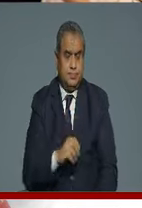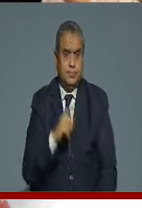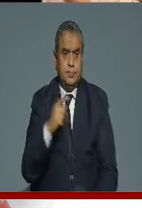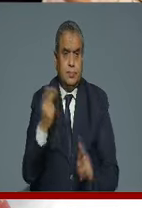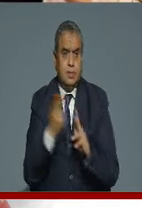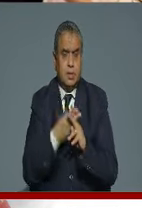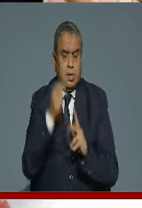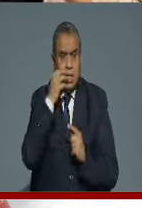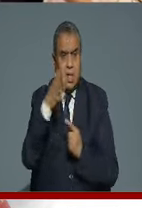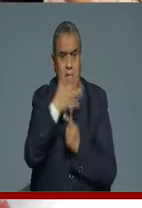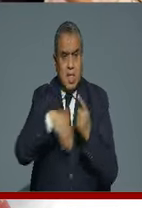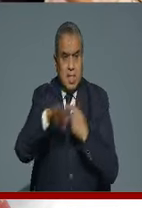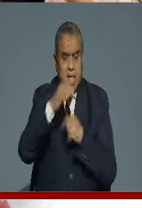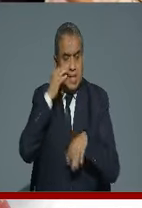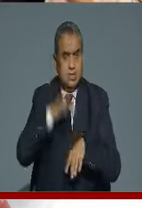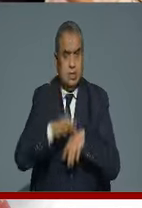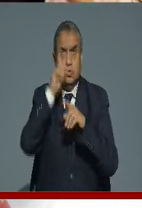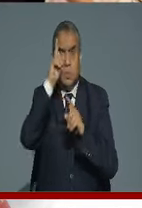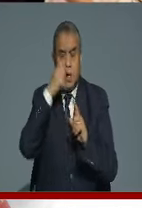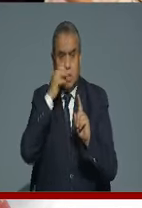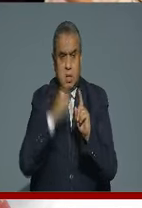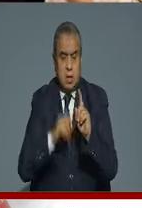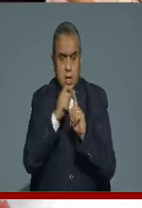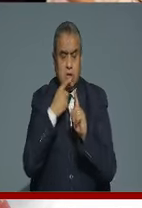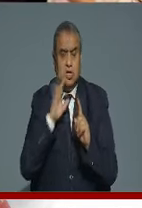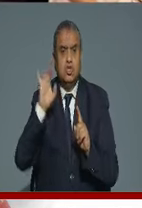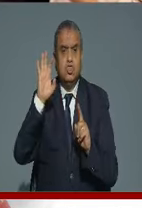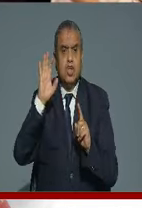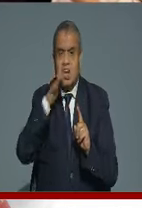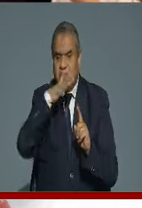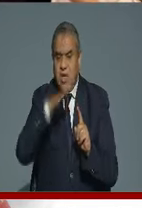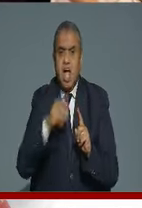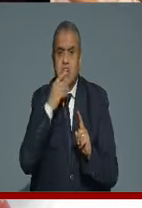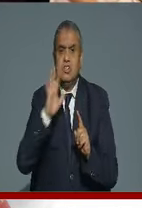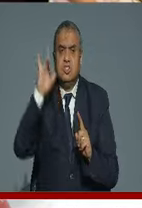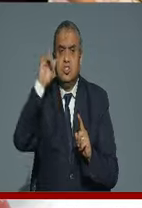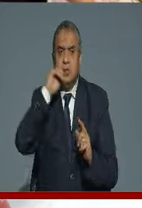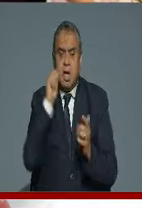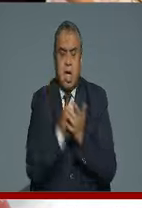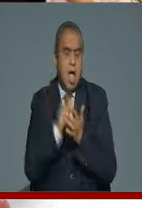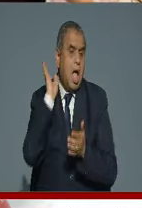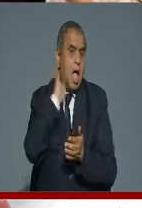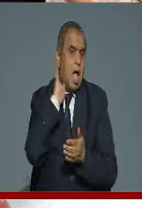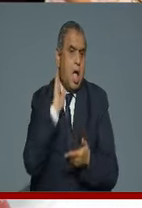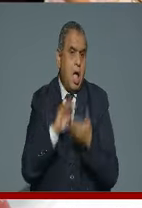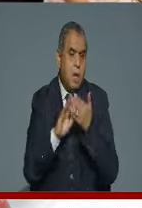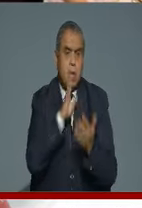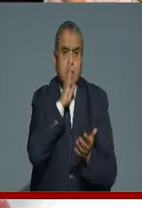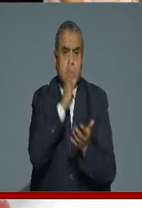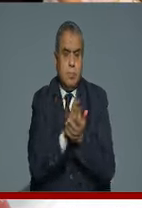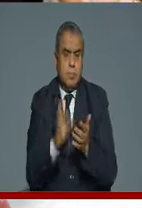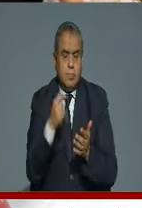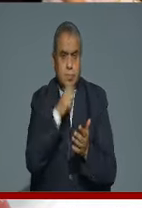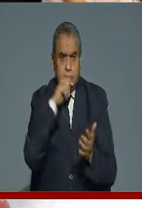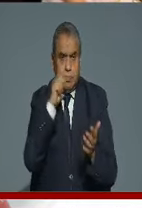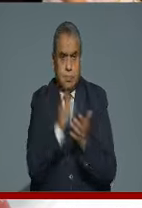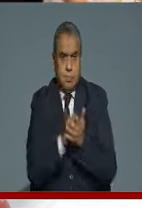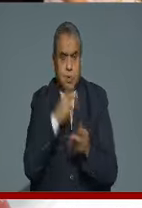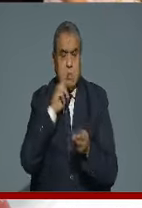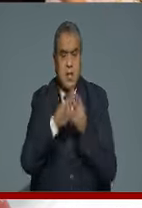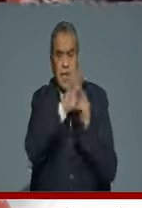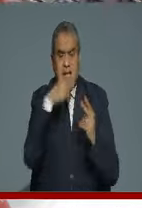بفضل الله سبحانه وتعالى شرفاء وامناء ومخلصين في وقت ما فيش فيه كتير